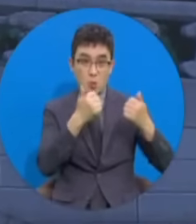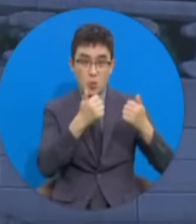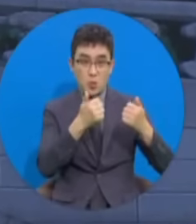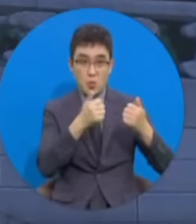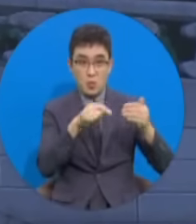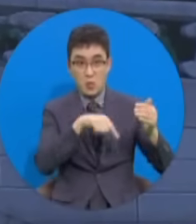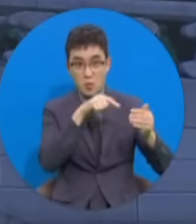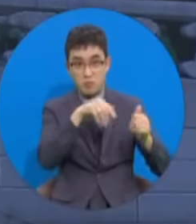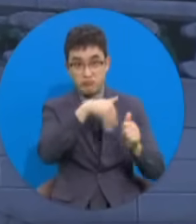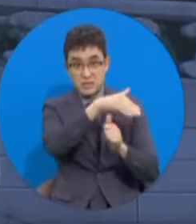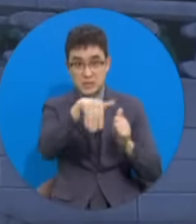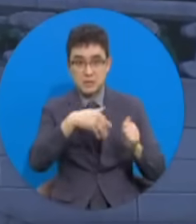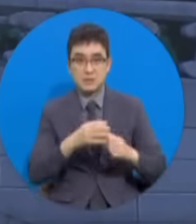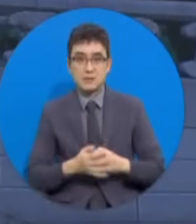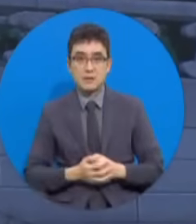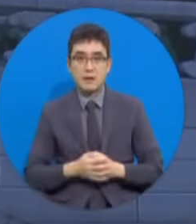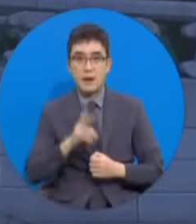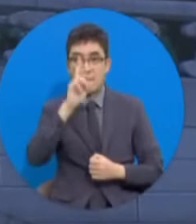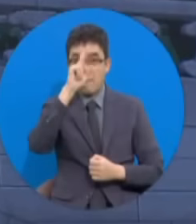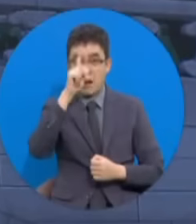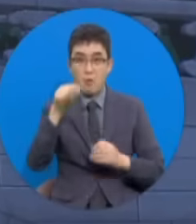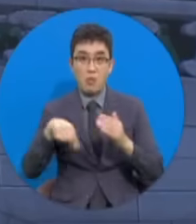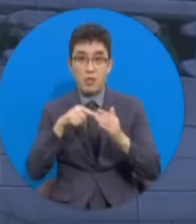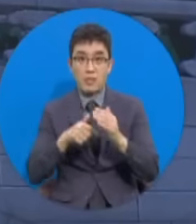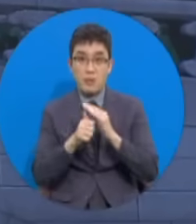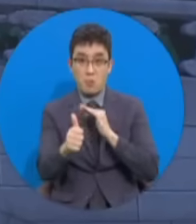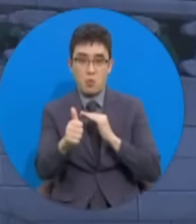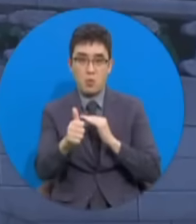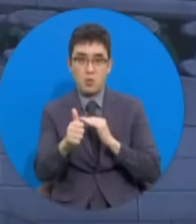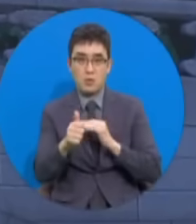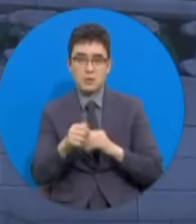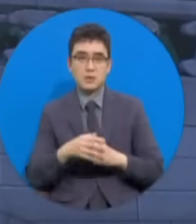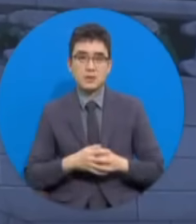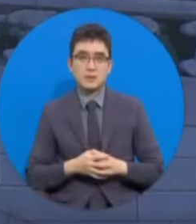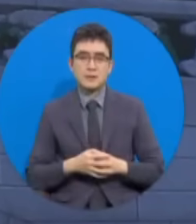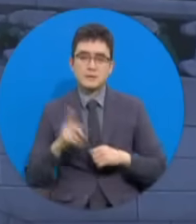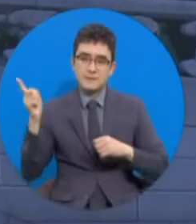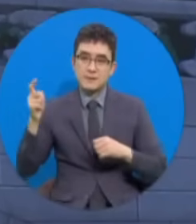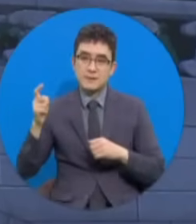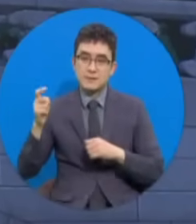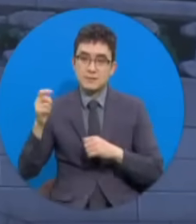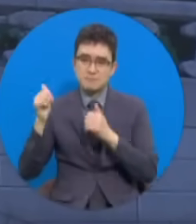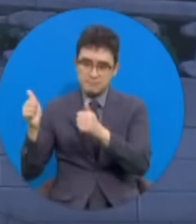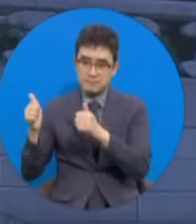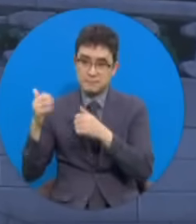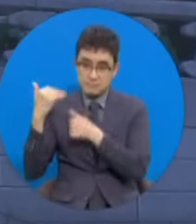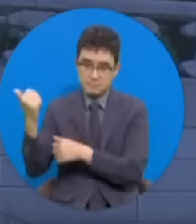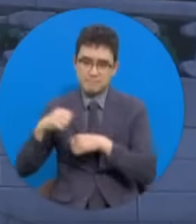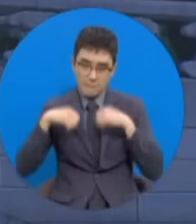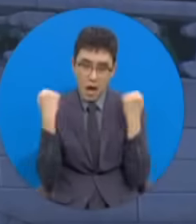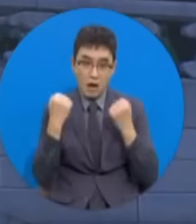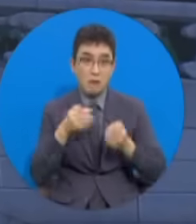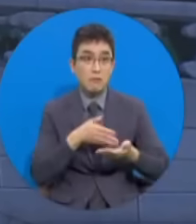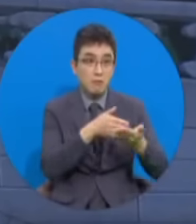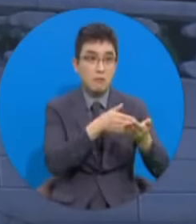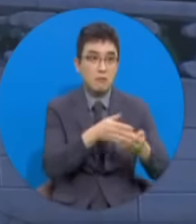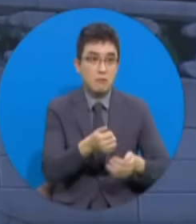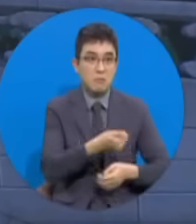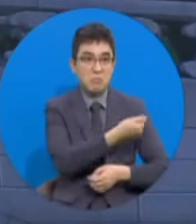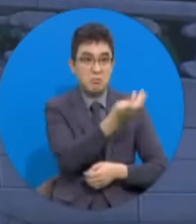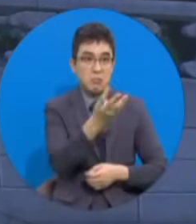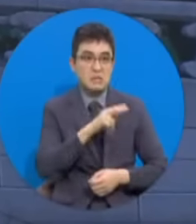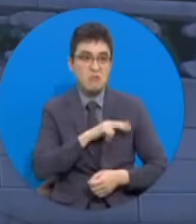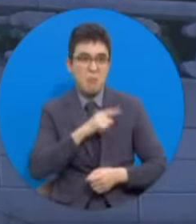박강원 원내대표가 불체포특권 포기는 추진하자라고 제안을 했지만 비공개로 진행된 의총에서는 특권 포기 결의에 반대하는